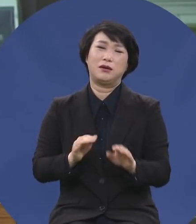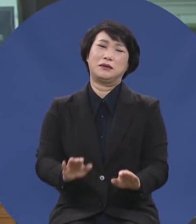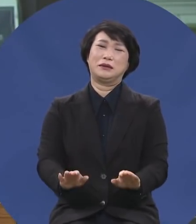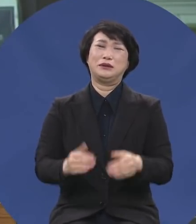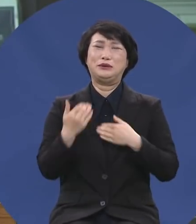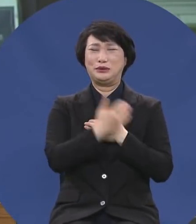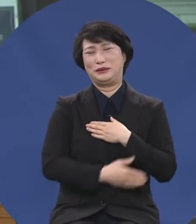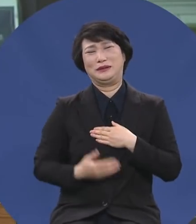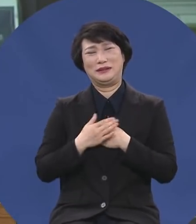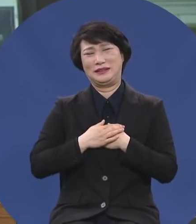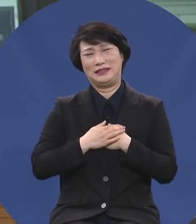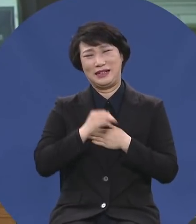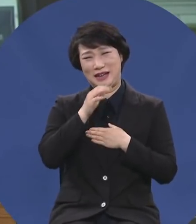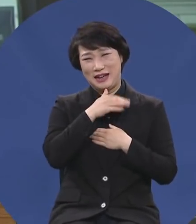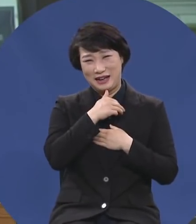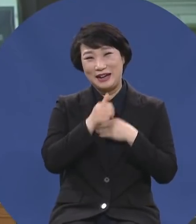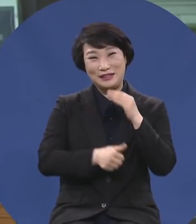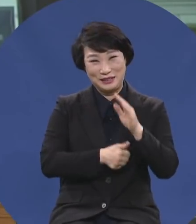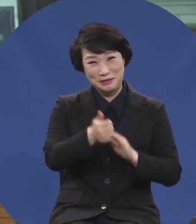육신은 희망이 없다.